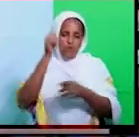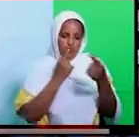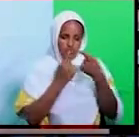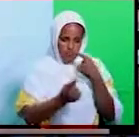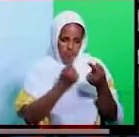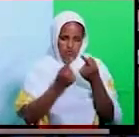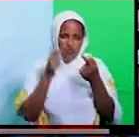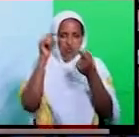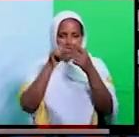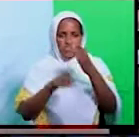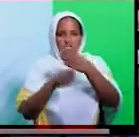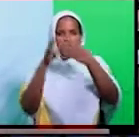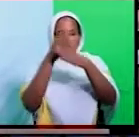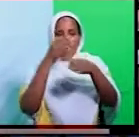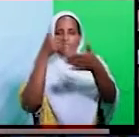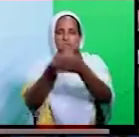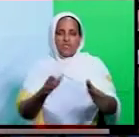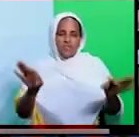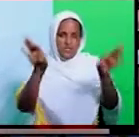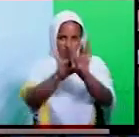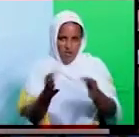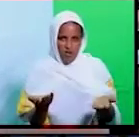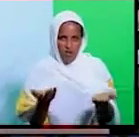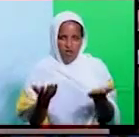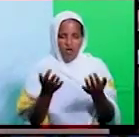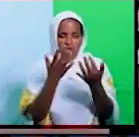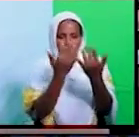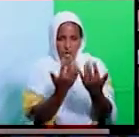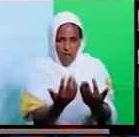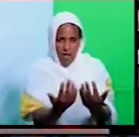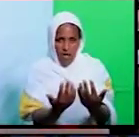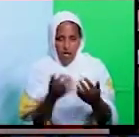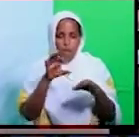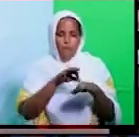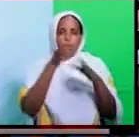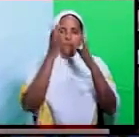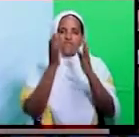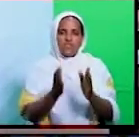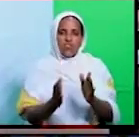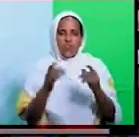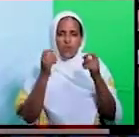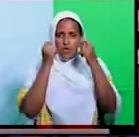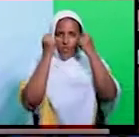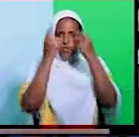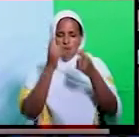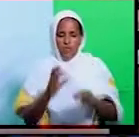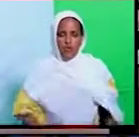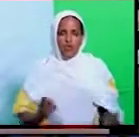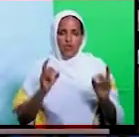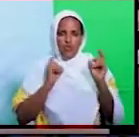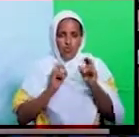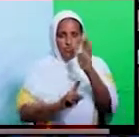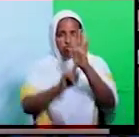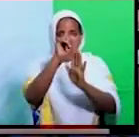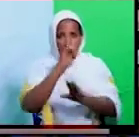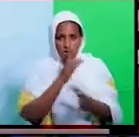መዛሙርቱ ስጋዬ ነው ብሉ ብሎ እንደሰጠ ይሄ ጌታችን ነው ስጋሁ ደግሞ ለአማኑኤል አምላክ ነው እያለ ሲያቀብል በተግባር ቤተክርስቲያን ውስጥ ያየዋል።